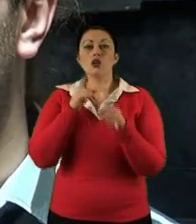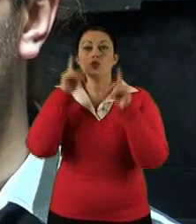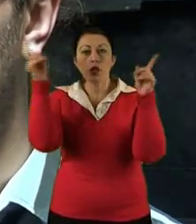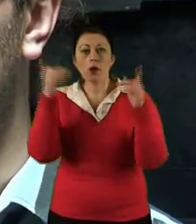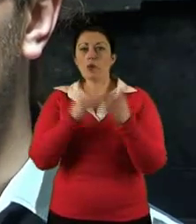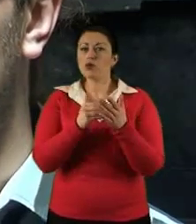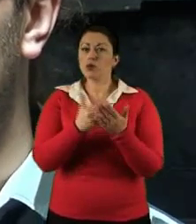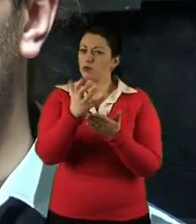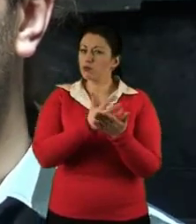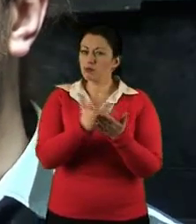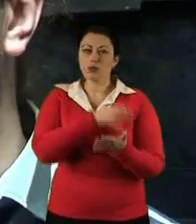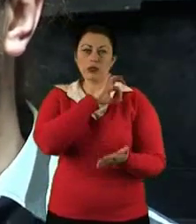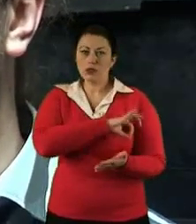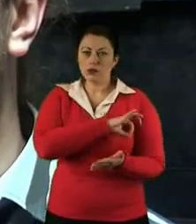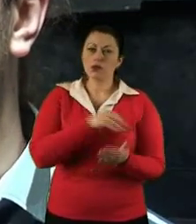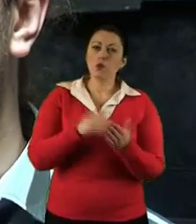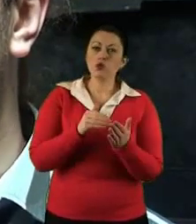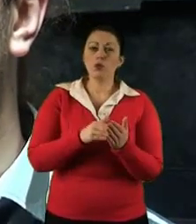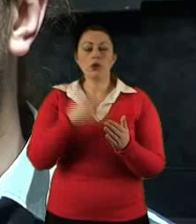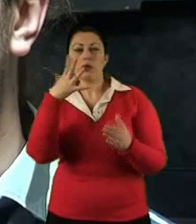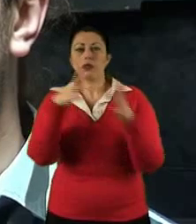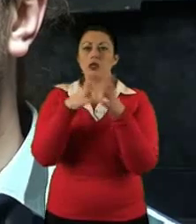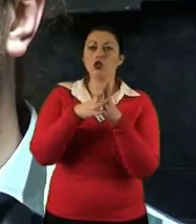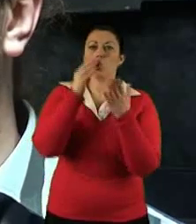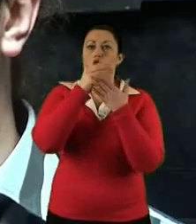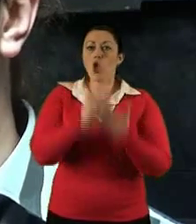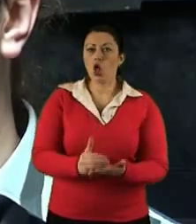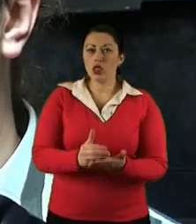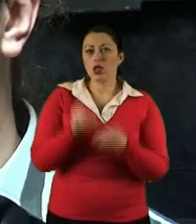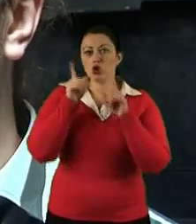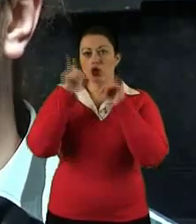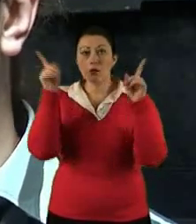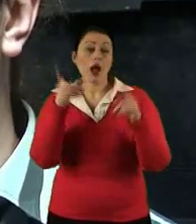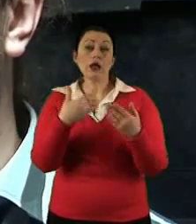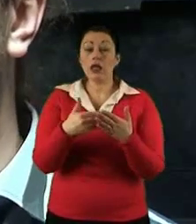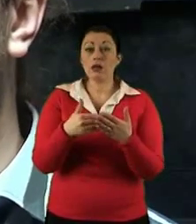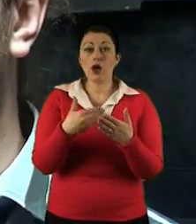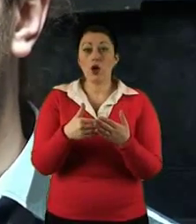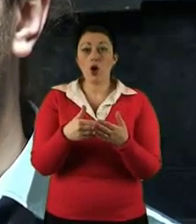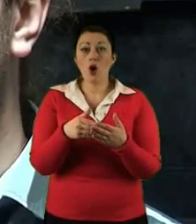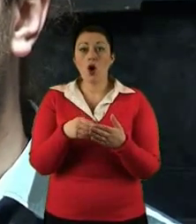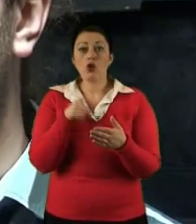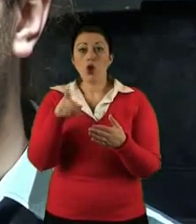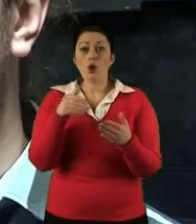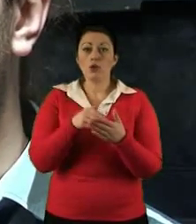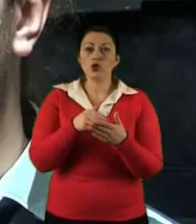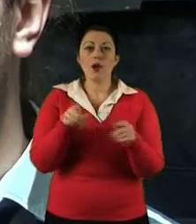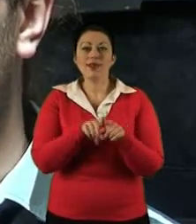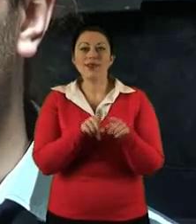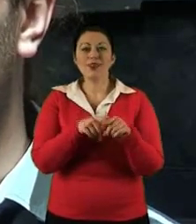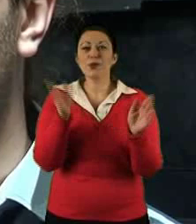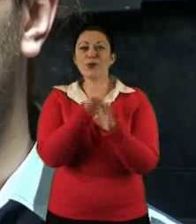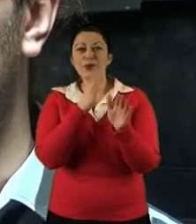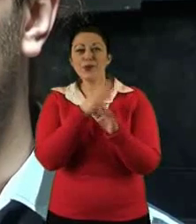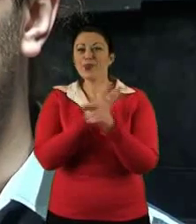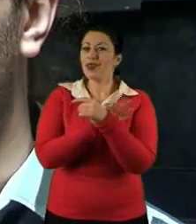ślimaków rocznie, więc przeznaczyć pod wybiegi zewnętrzne, a także pod szklarnie